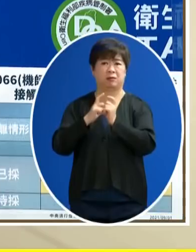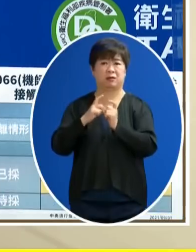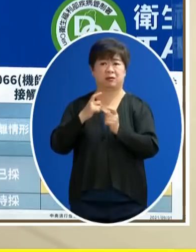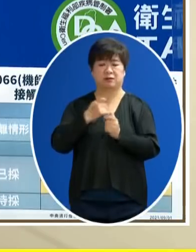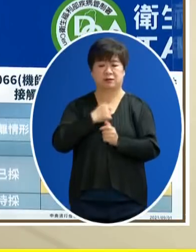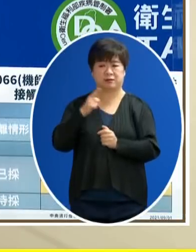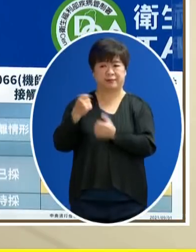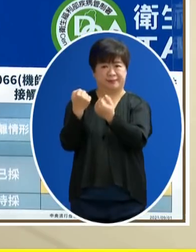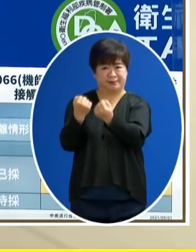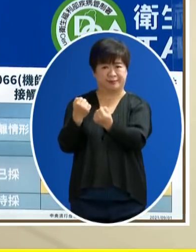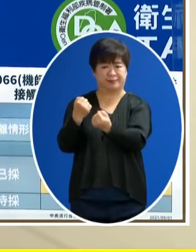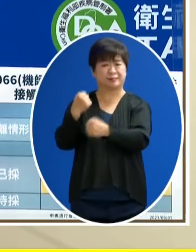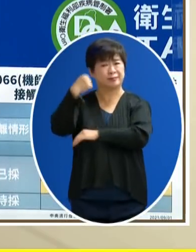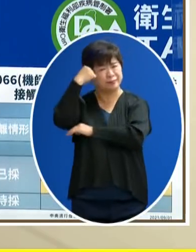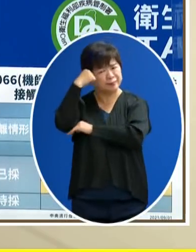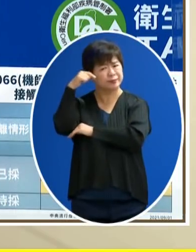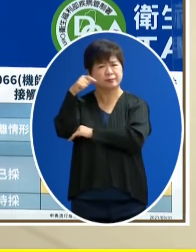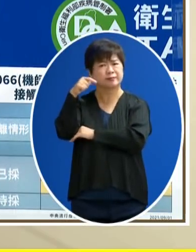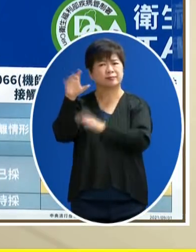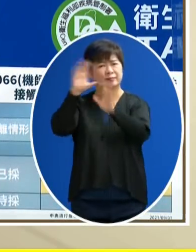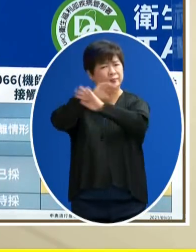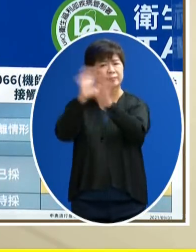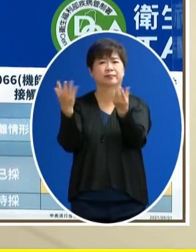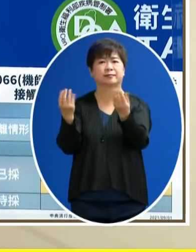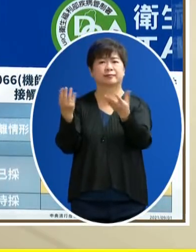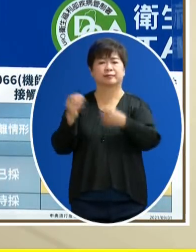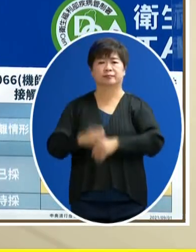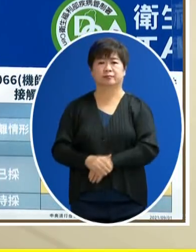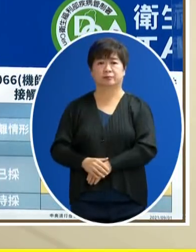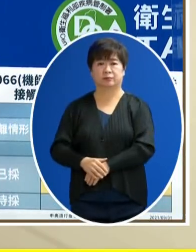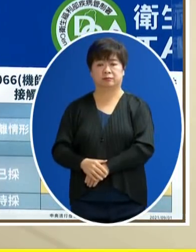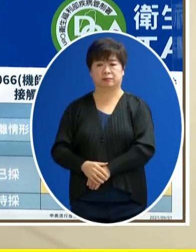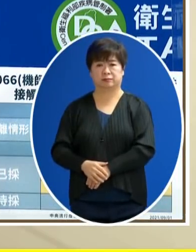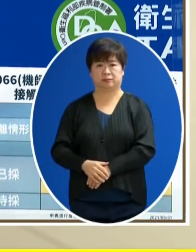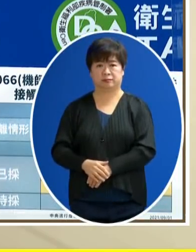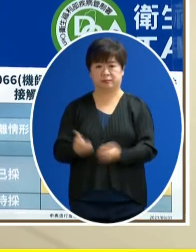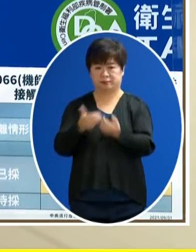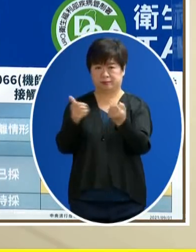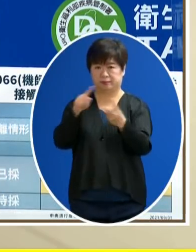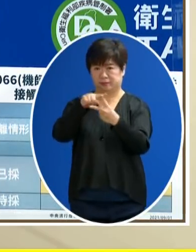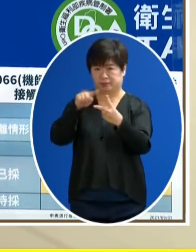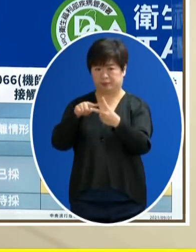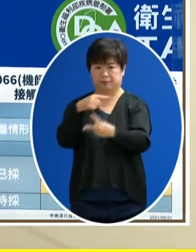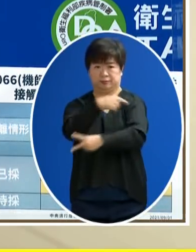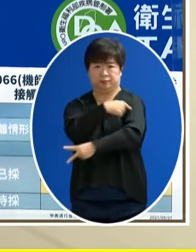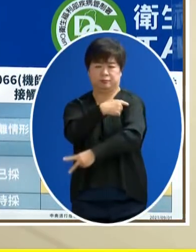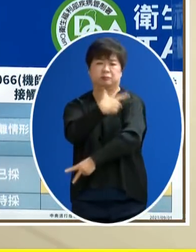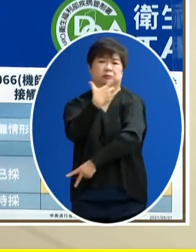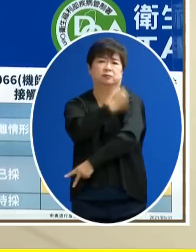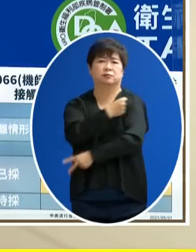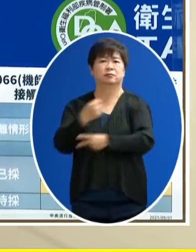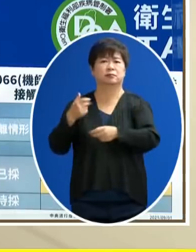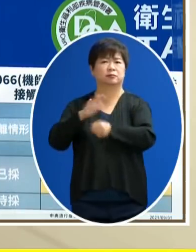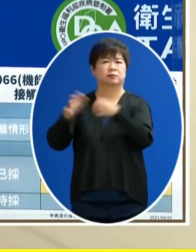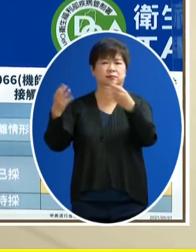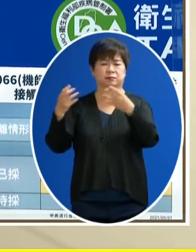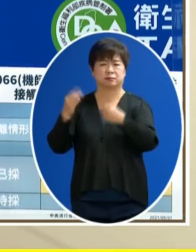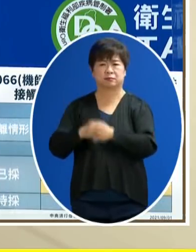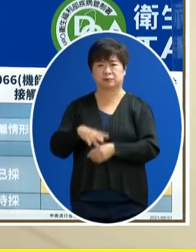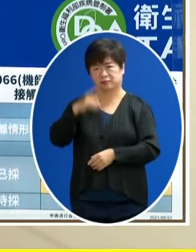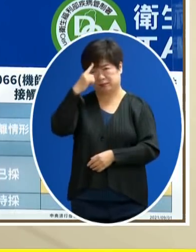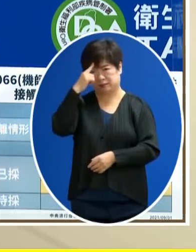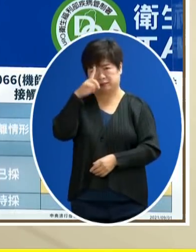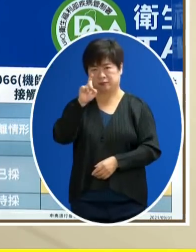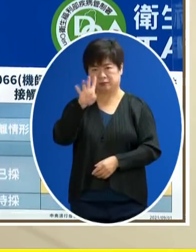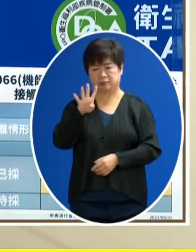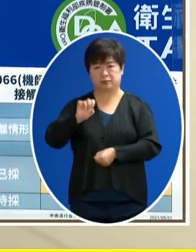到第三地的哈，那就是在没有接种完整疫苗的哈，我们就14天加强自主